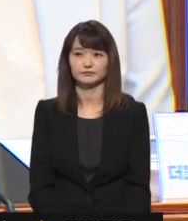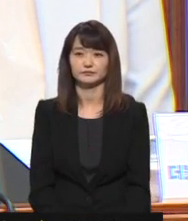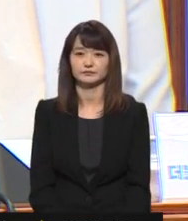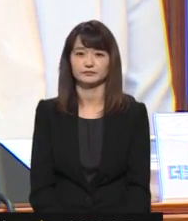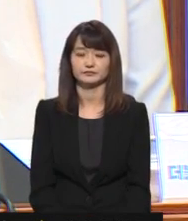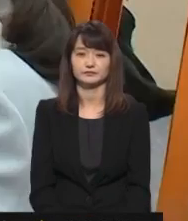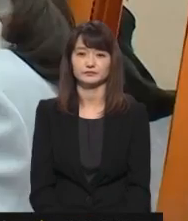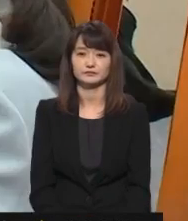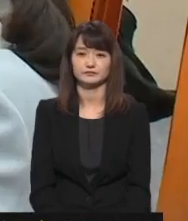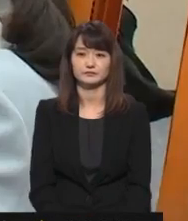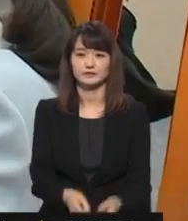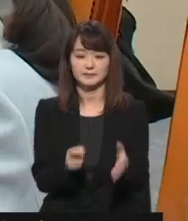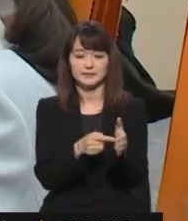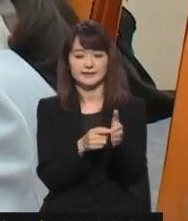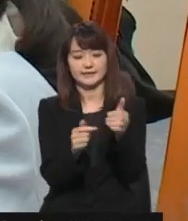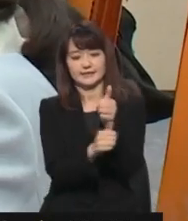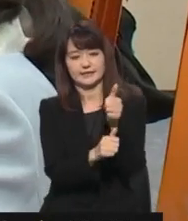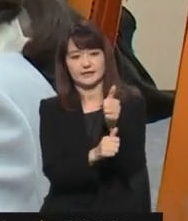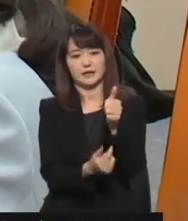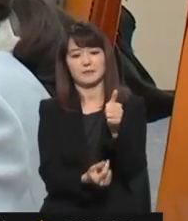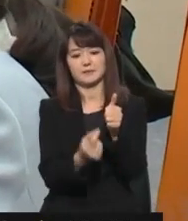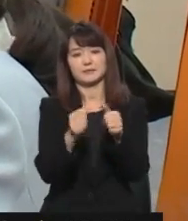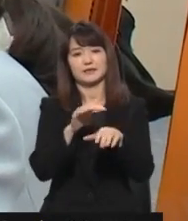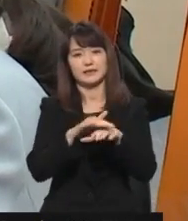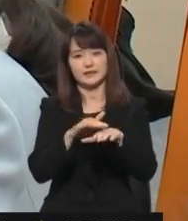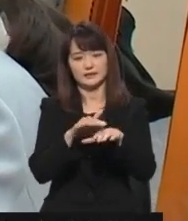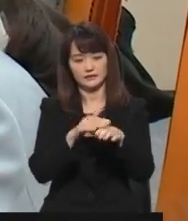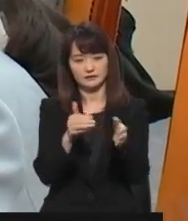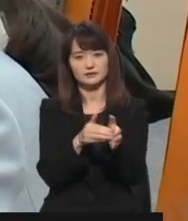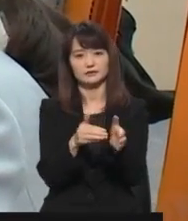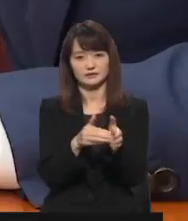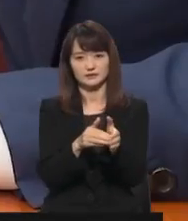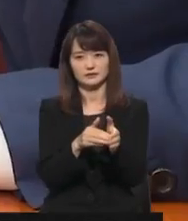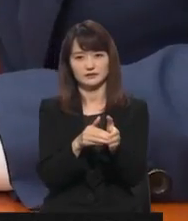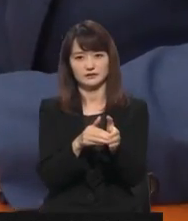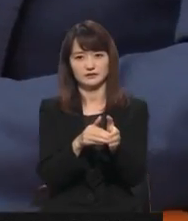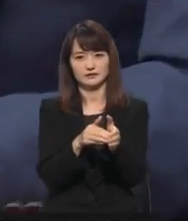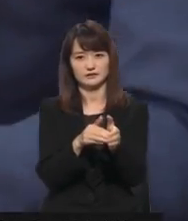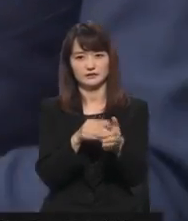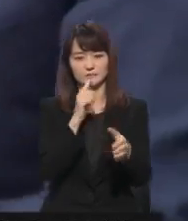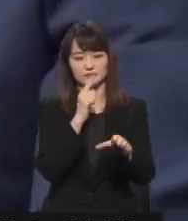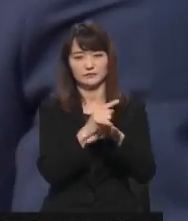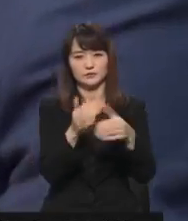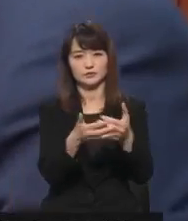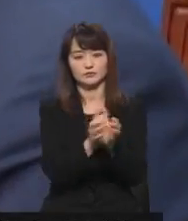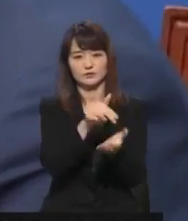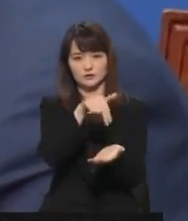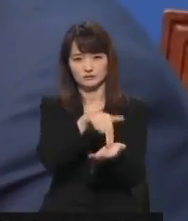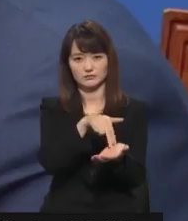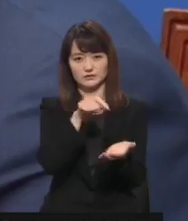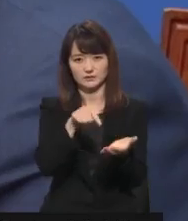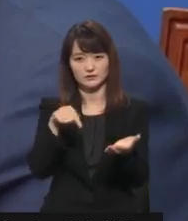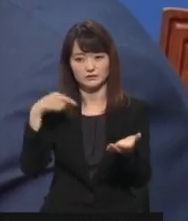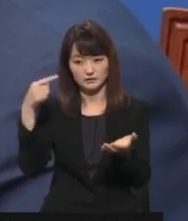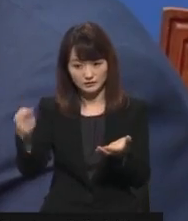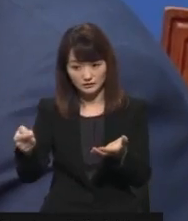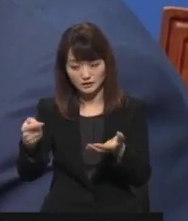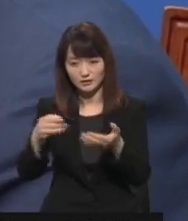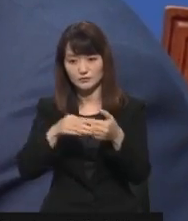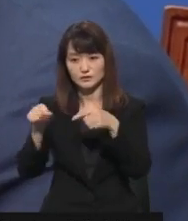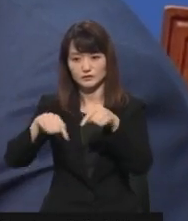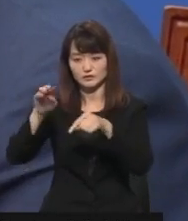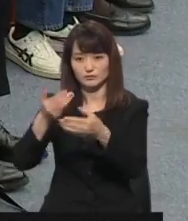부분에 대해서 bda 가 빠르게 통합하고 애드 찍는것이 오히려 더불어 민주당 입장에서는 다음 차기 지도부가